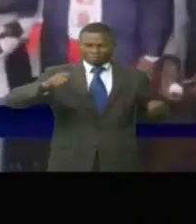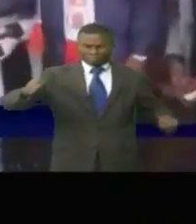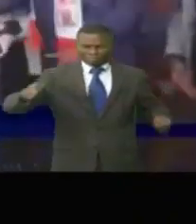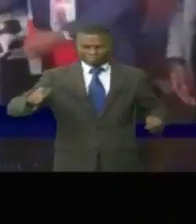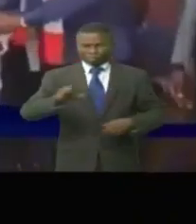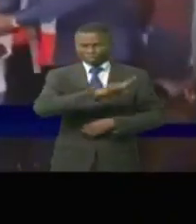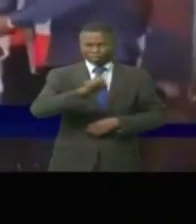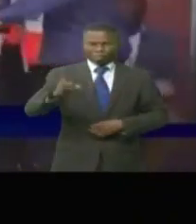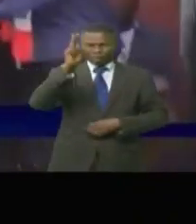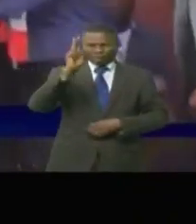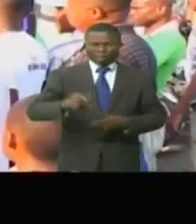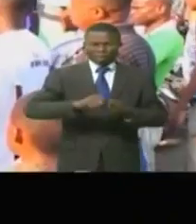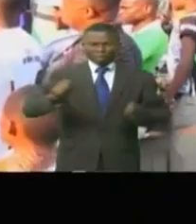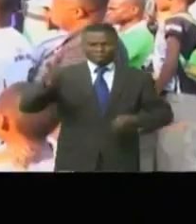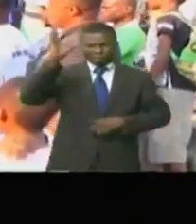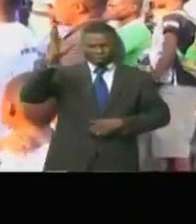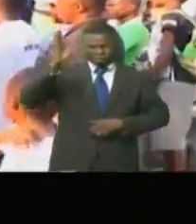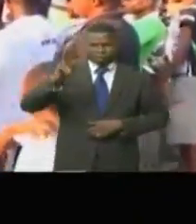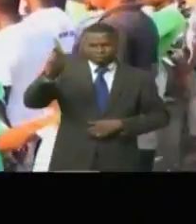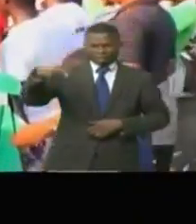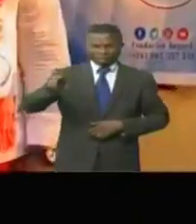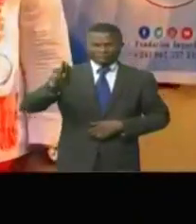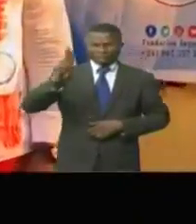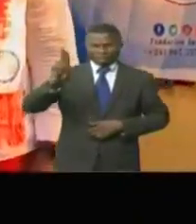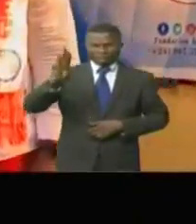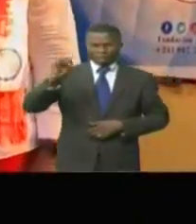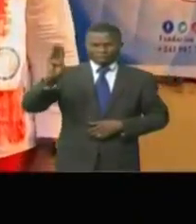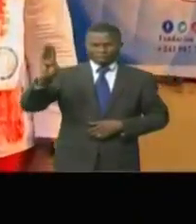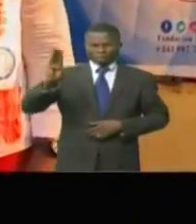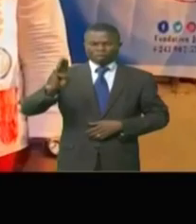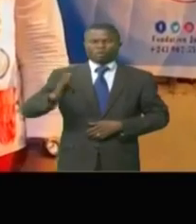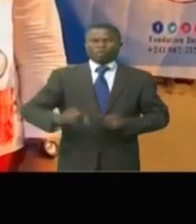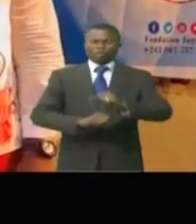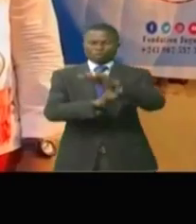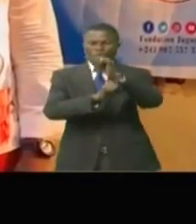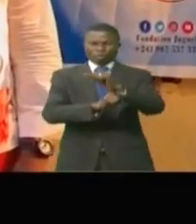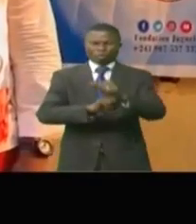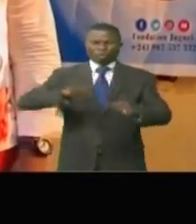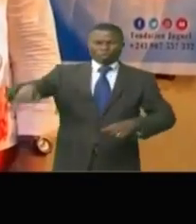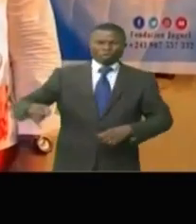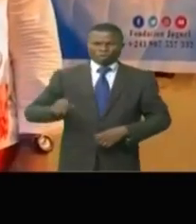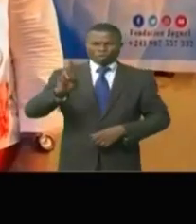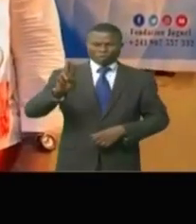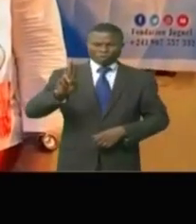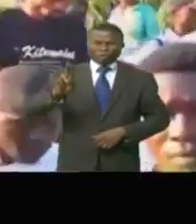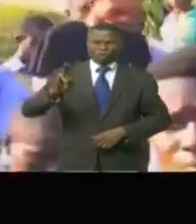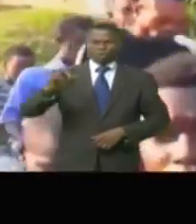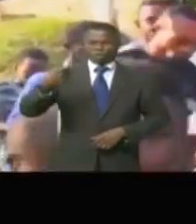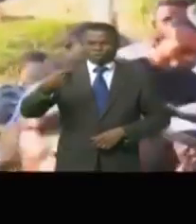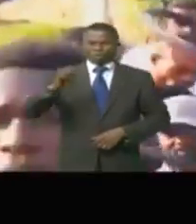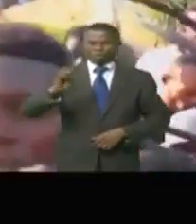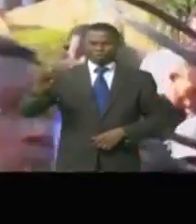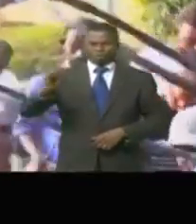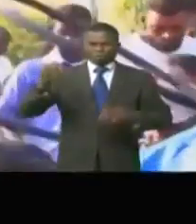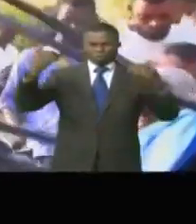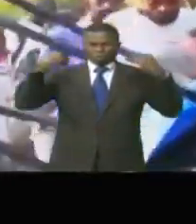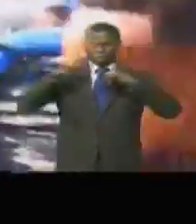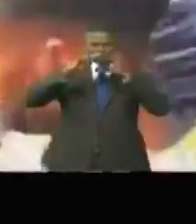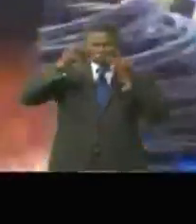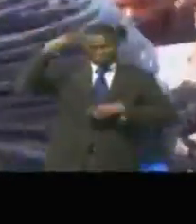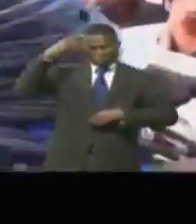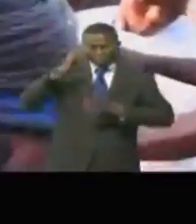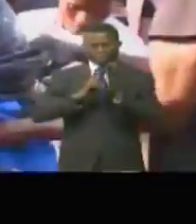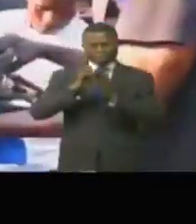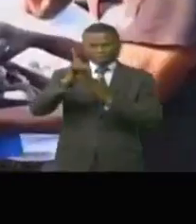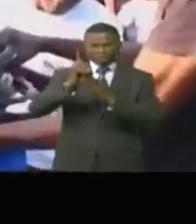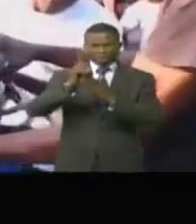1200 mètres pour le village d'Outilou. C'est un appui de Jugel Ongala Tamboué, cadre de l'Alliance des nationalistes pour